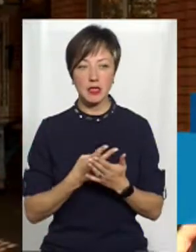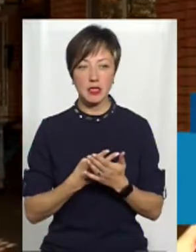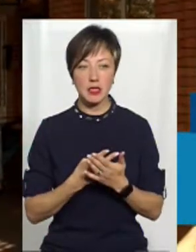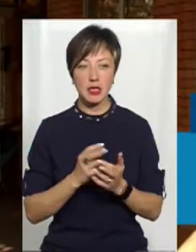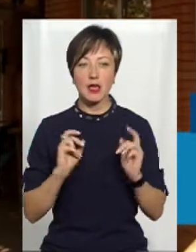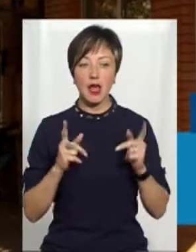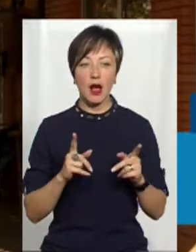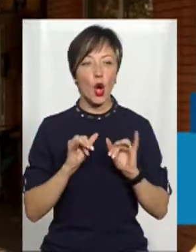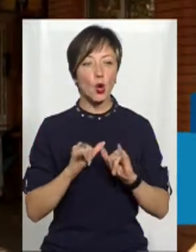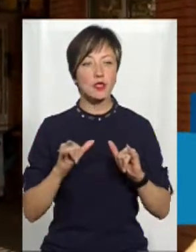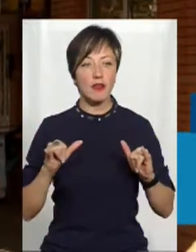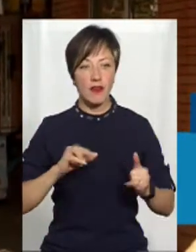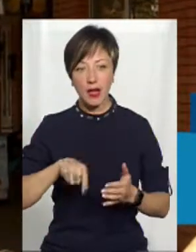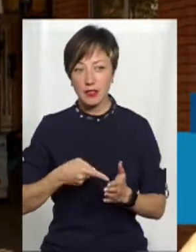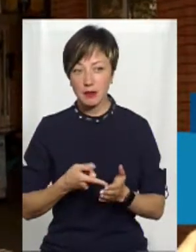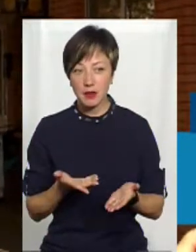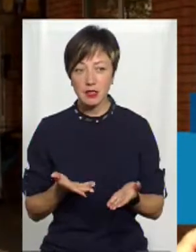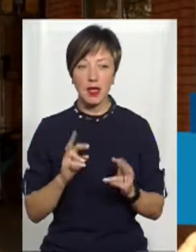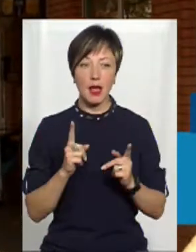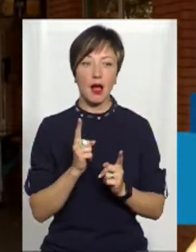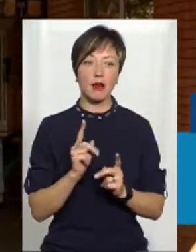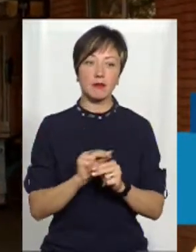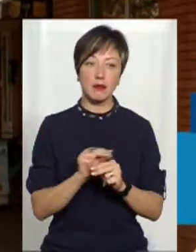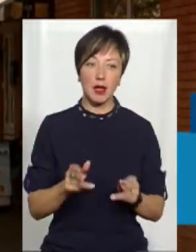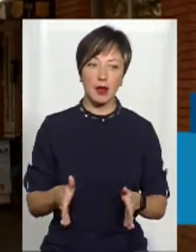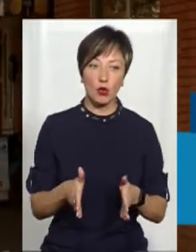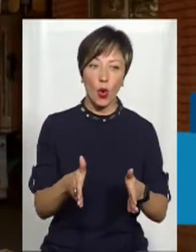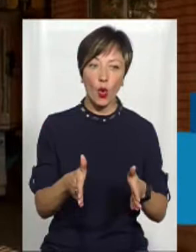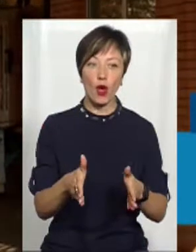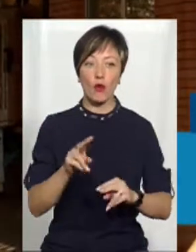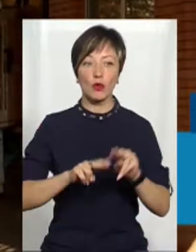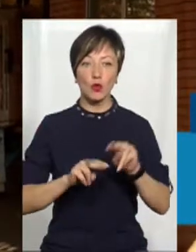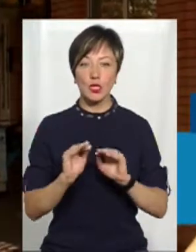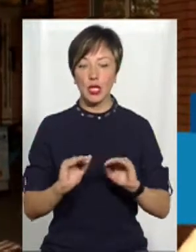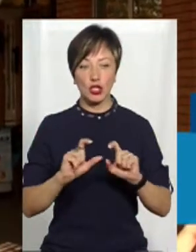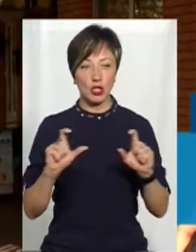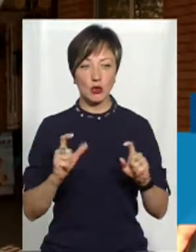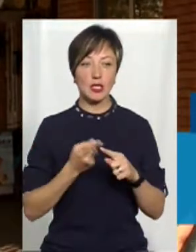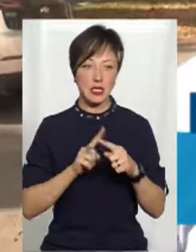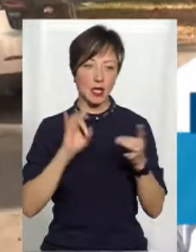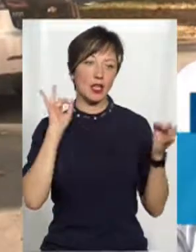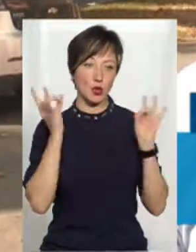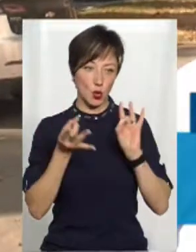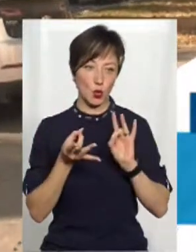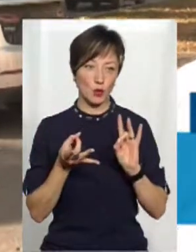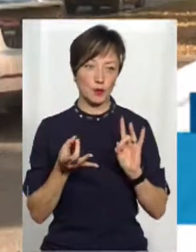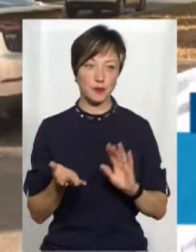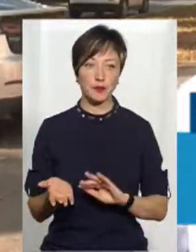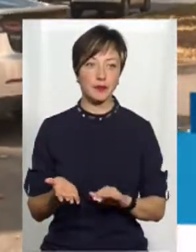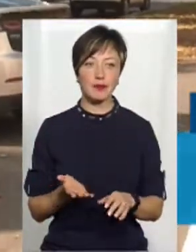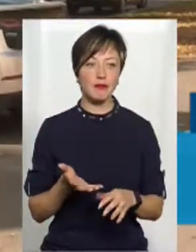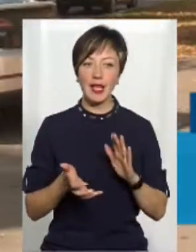як розвивається місто, як робляться дороги, будуються дитячі садочки. Ну, принаймні, це на слуху. Недостатньо.